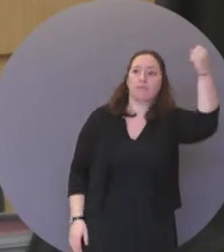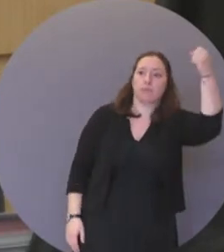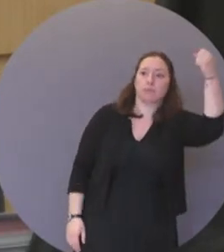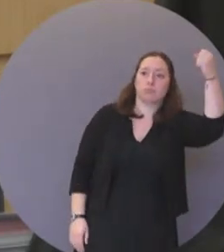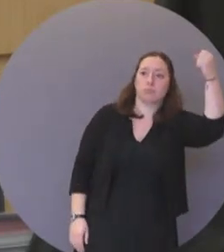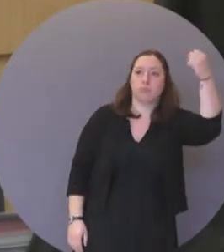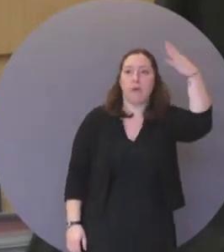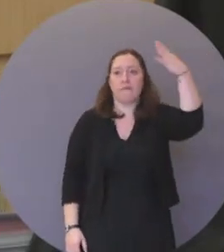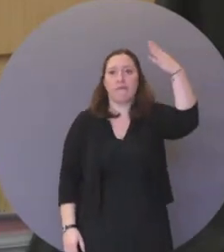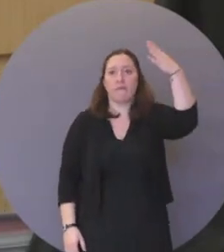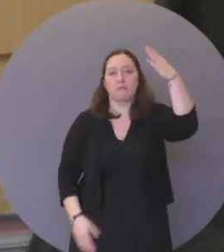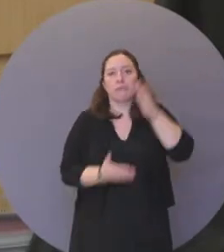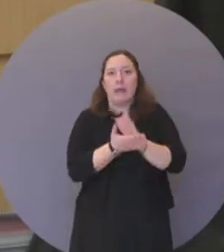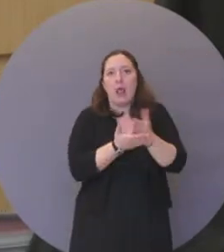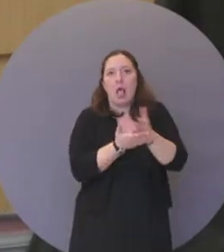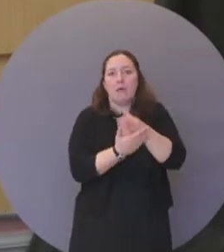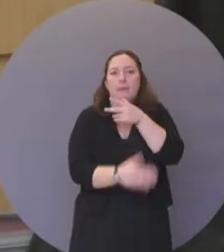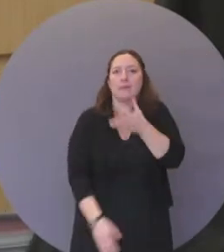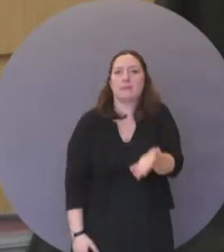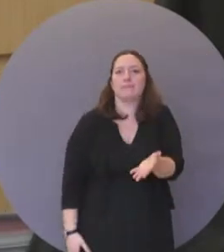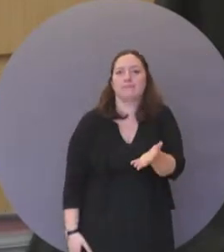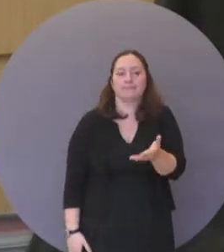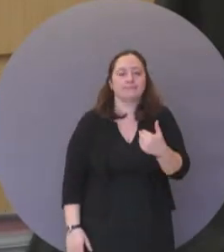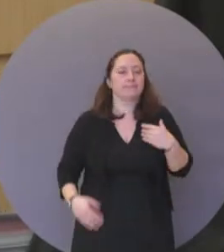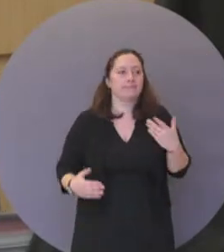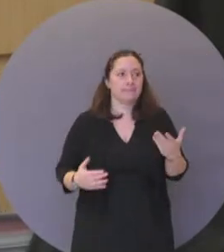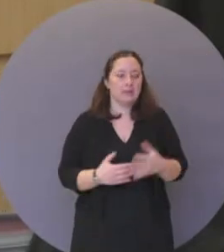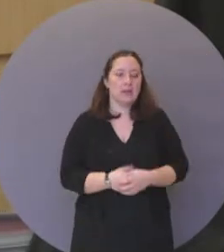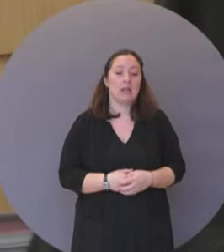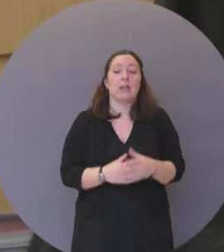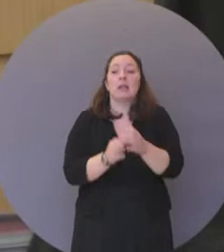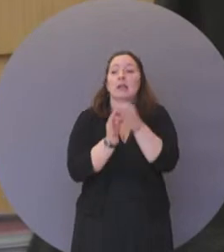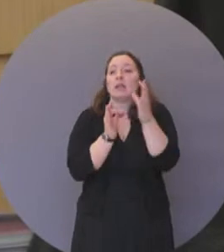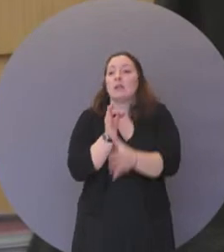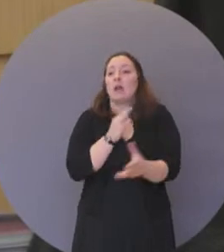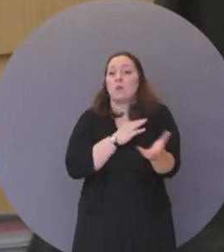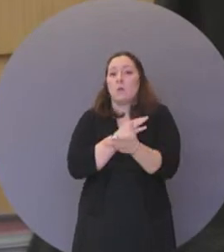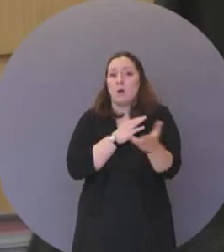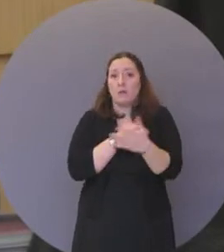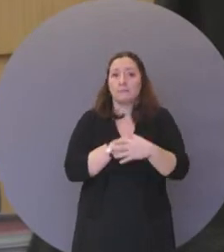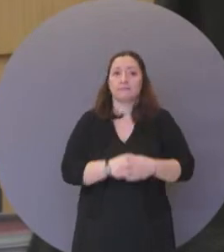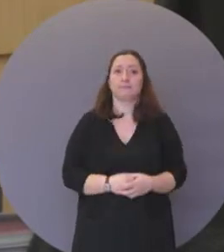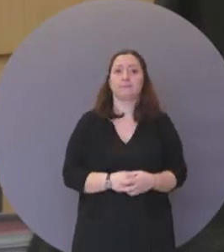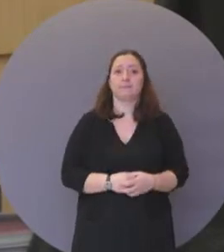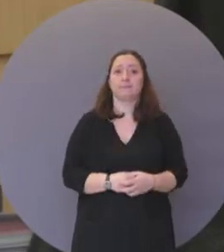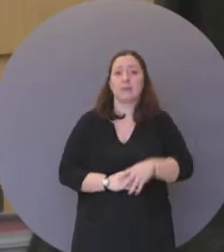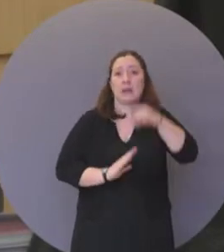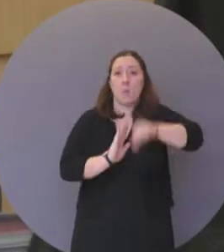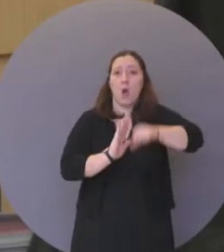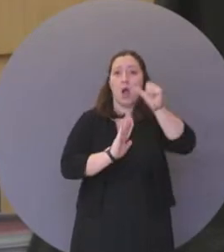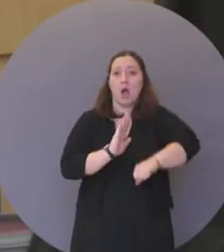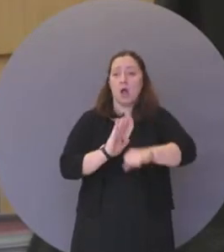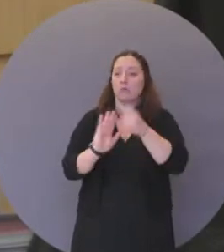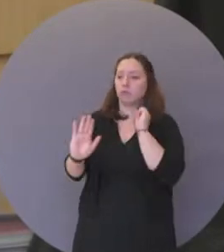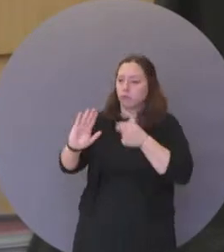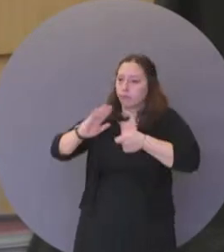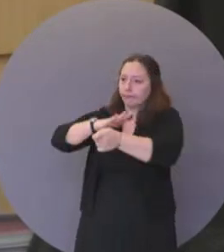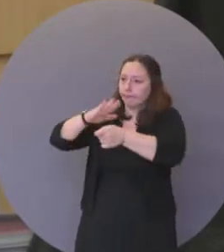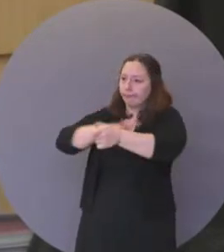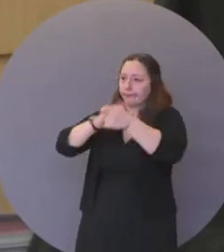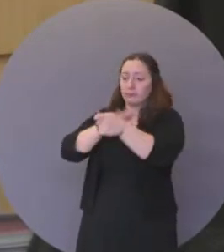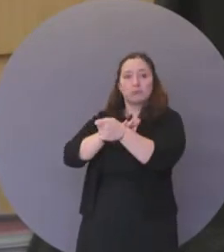et qui auront pour conséquence d'abaisser le nombre de mois d'indemnisation pour les demandeurs